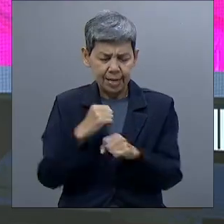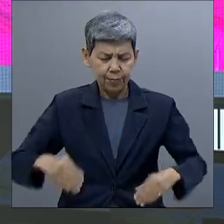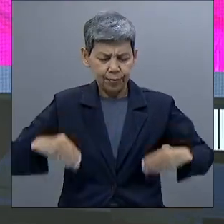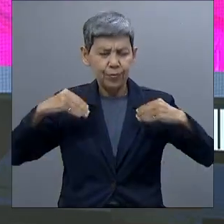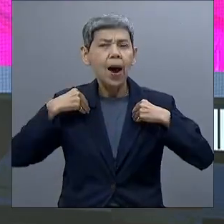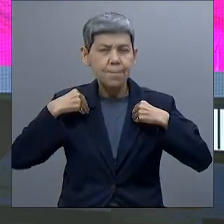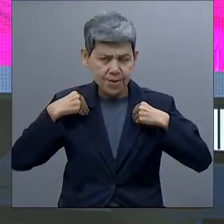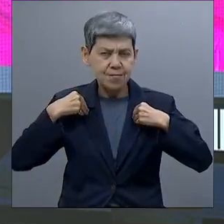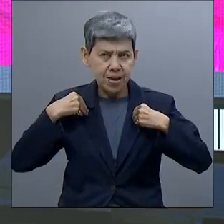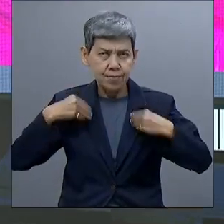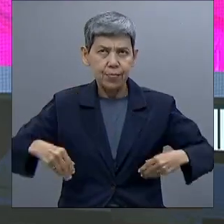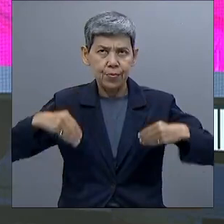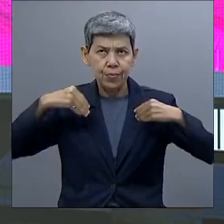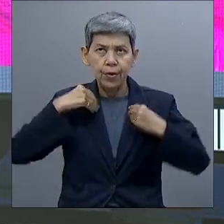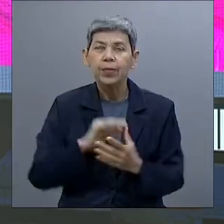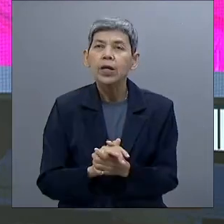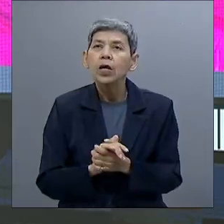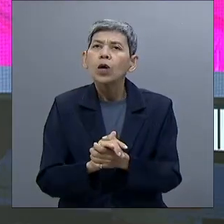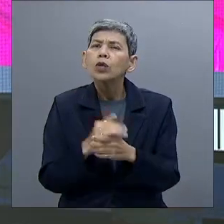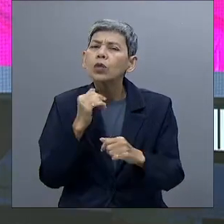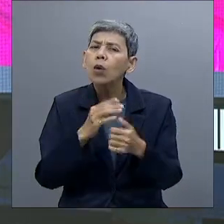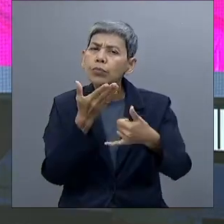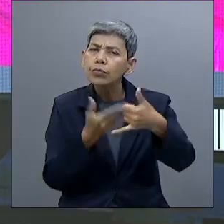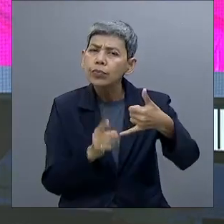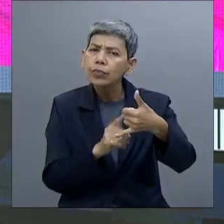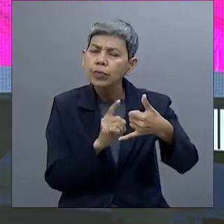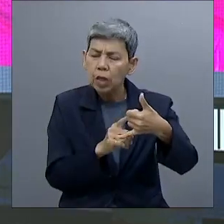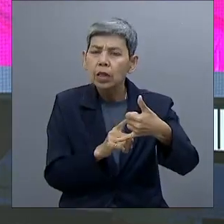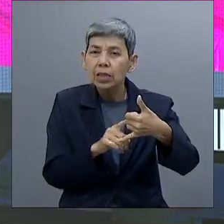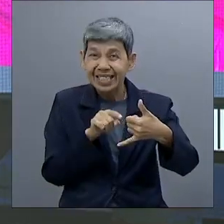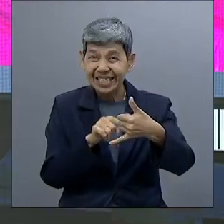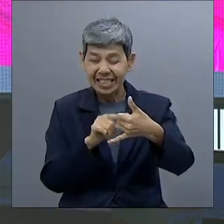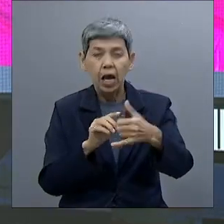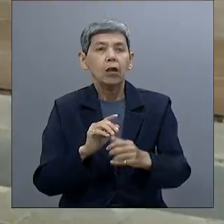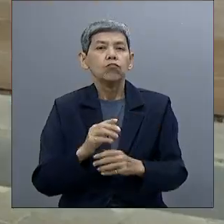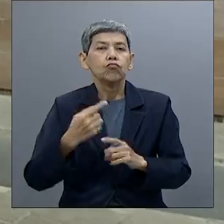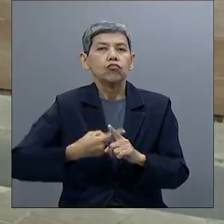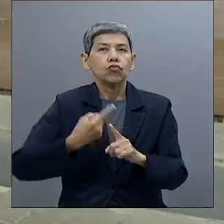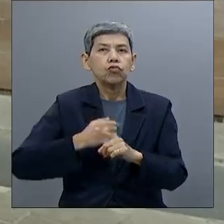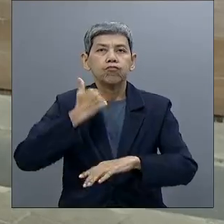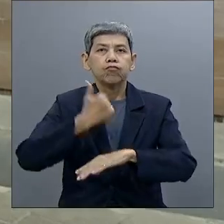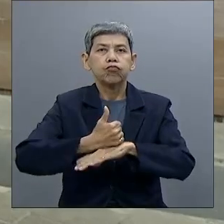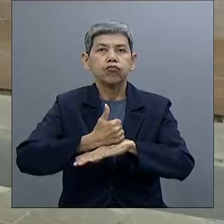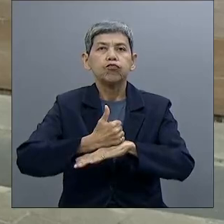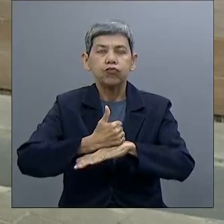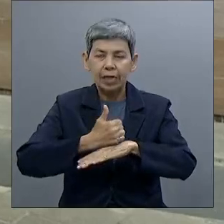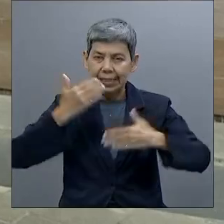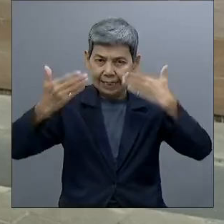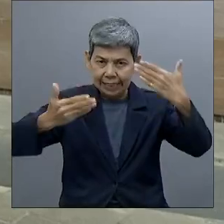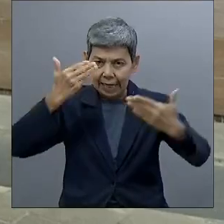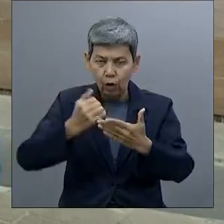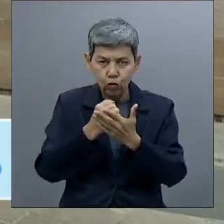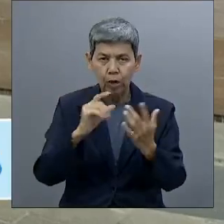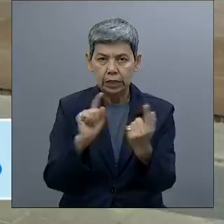ให้เช่นเดียวกันค่ะคือทางคุณเสาวนีรัตนกิจนะคะรักษาการผู้บริหารฝ่ายกิจกรรมเพื่อสัง